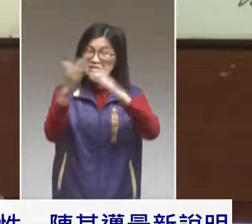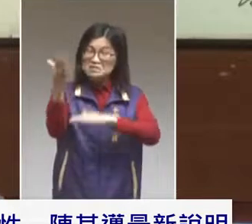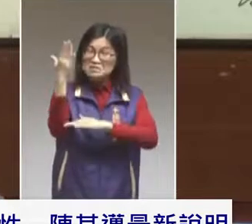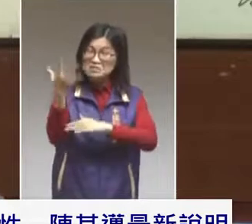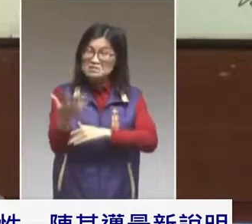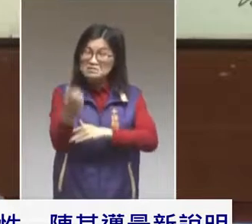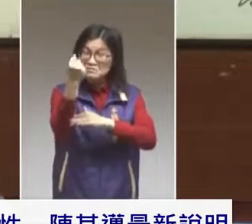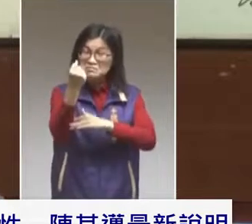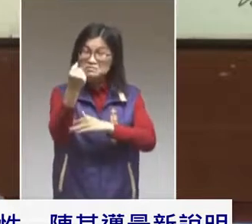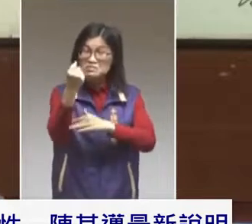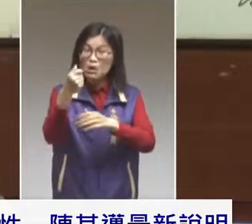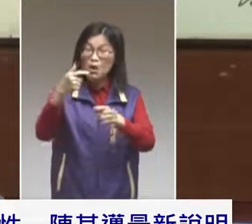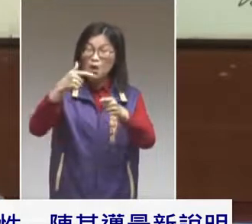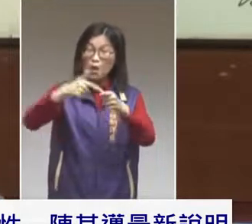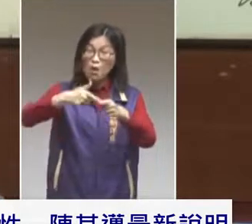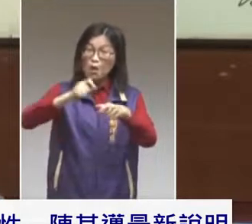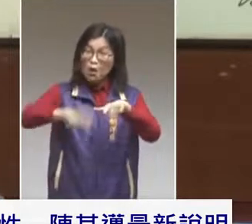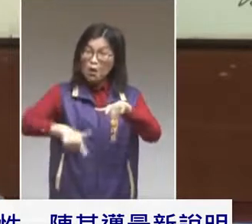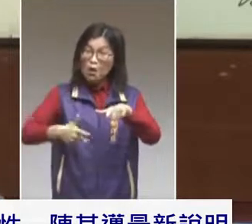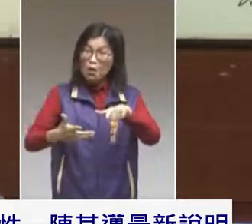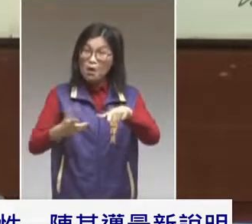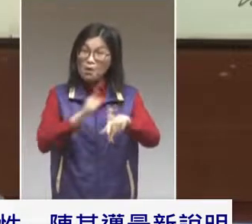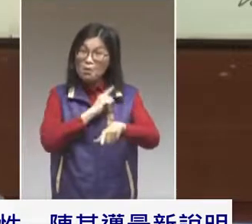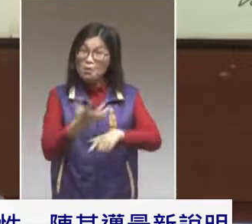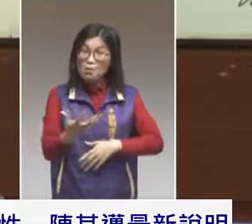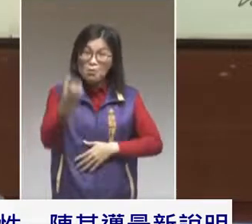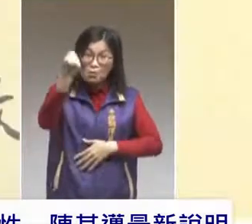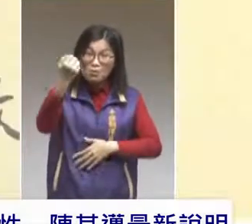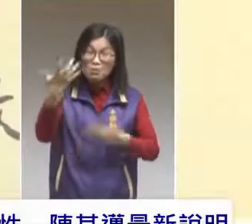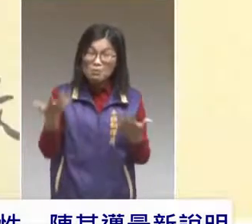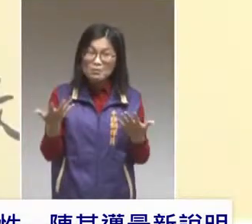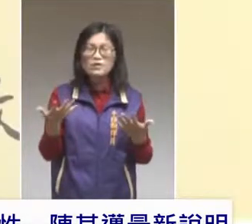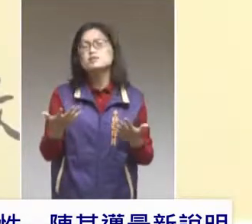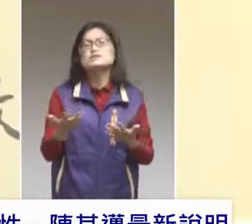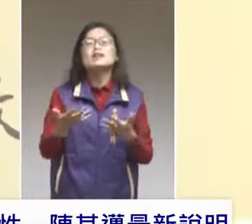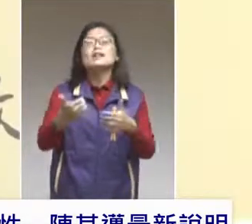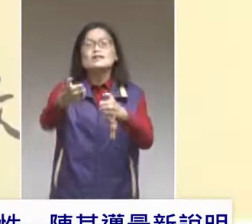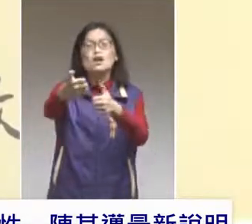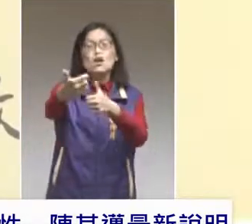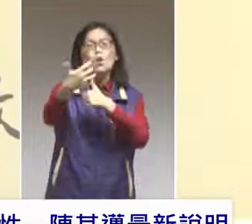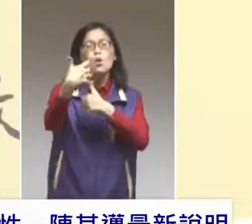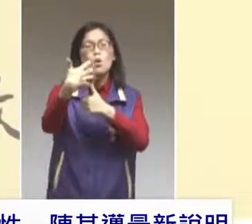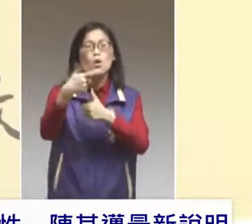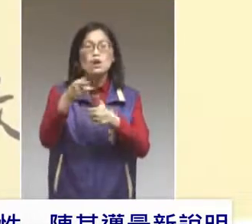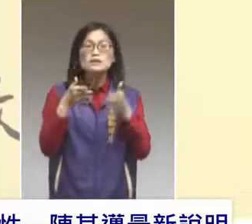是市府卫生局决定，还是由中油决定？以上。